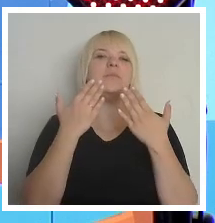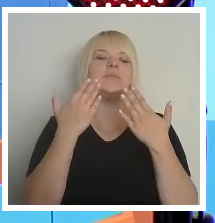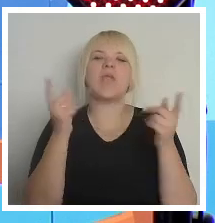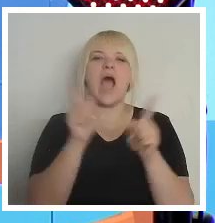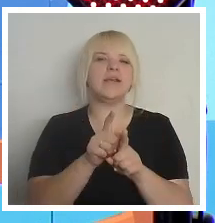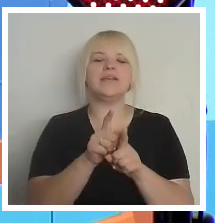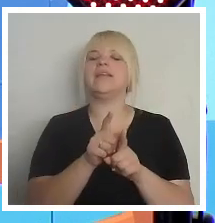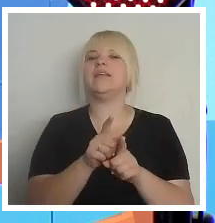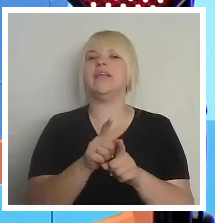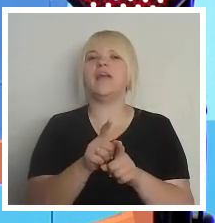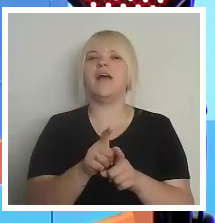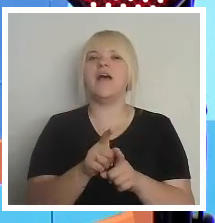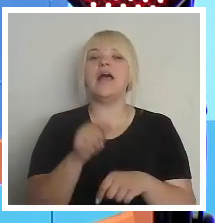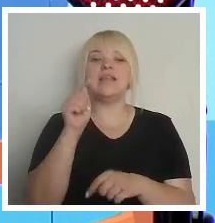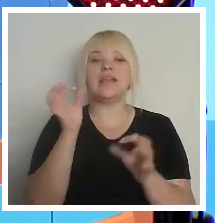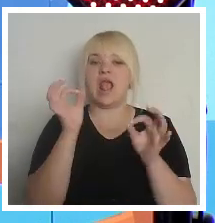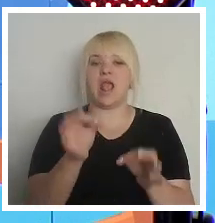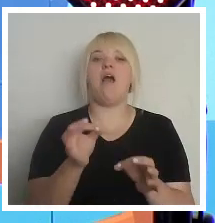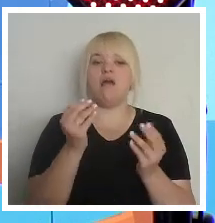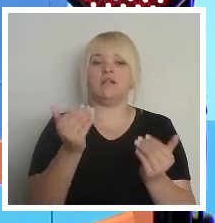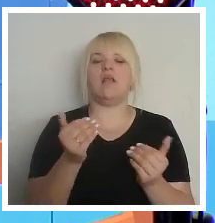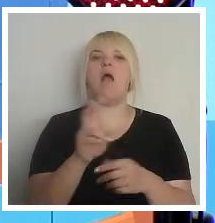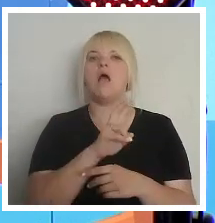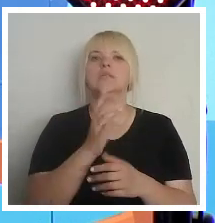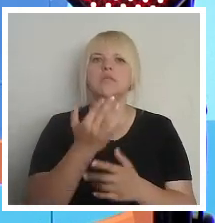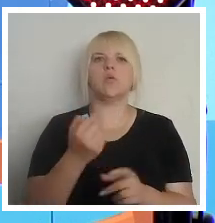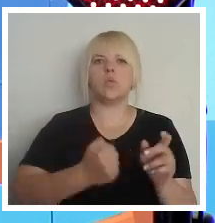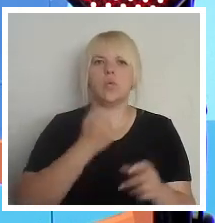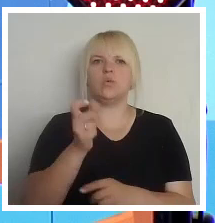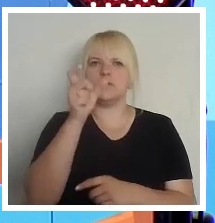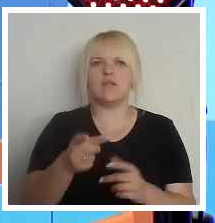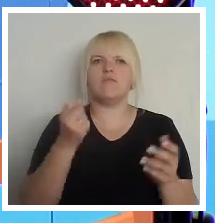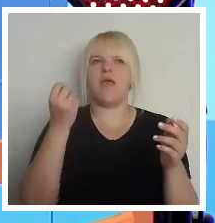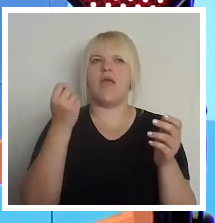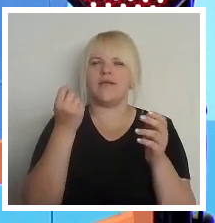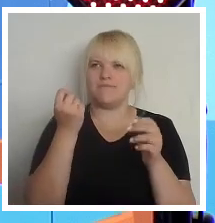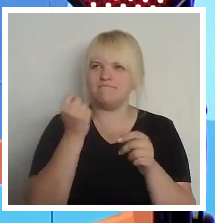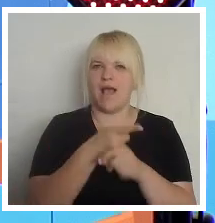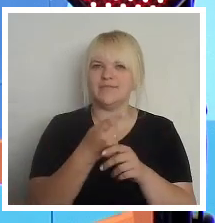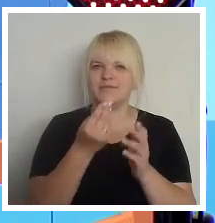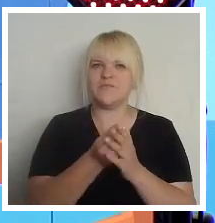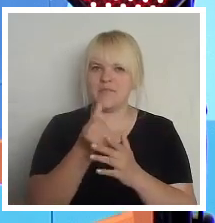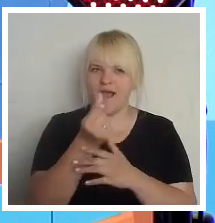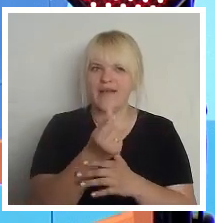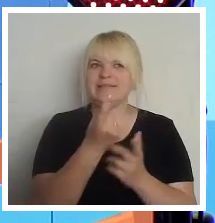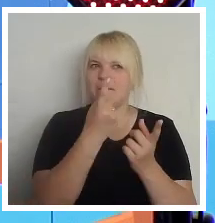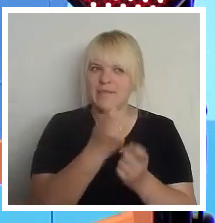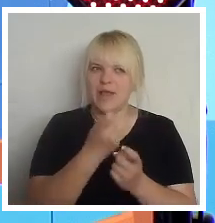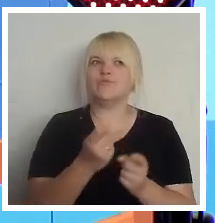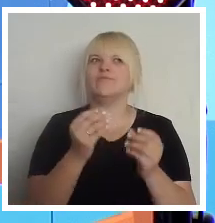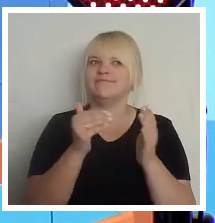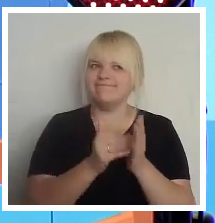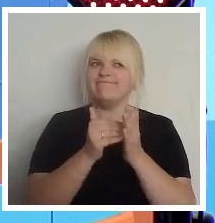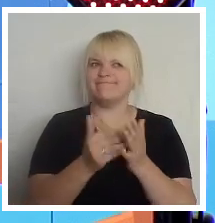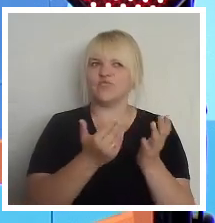Bet realitātē tas, cik grūti ir pierunāt cilvēku ļoti par abonentu. Un tas, ka mēs šobrīd esam tikuši... Un palikt abonentam. Un palikt.